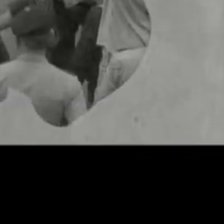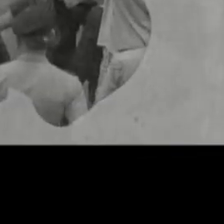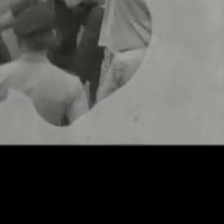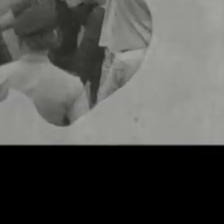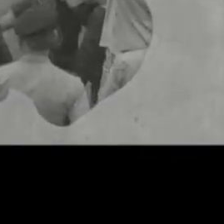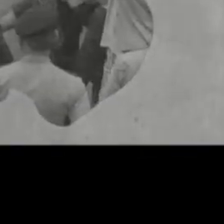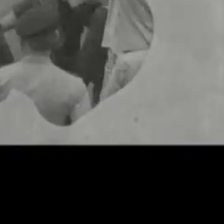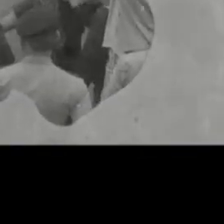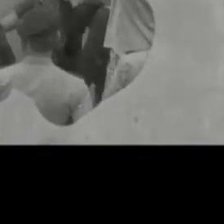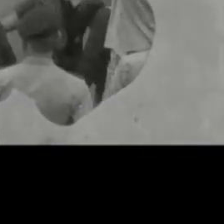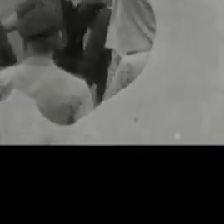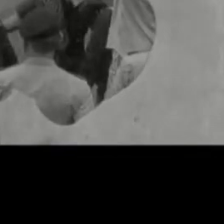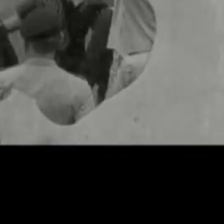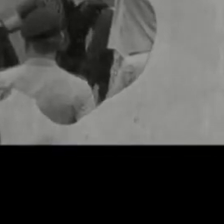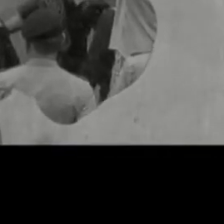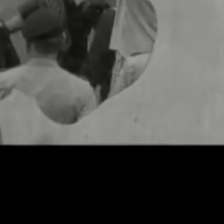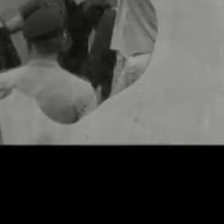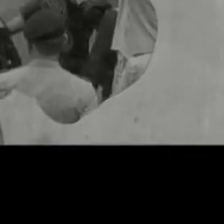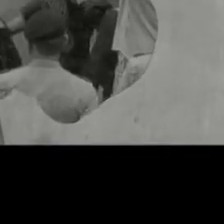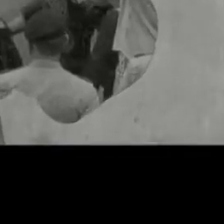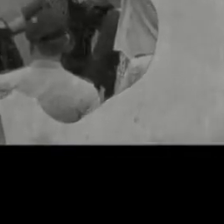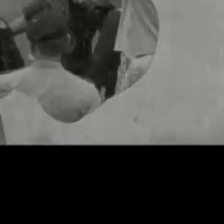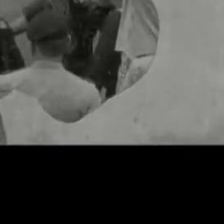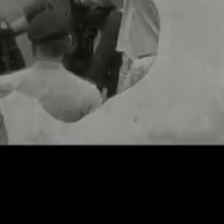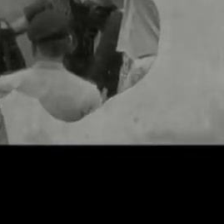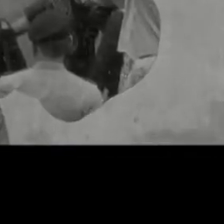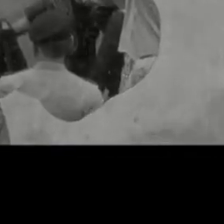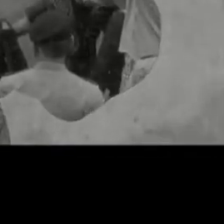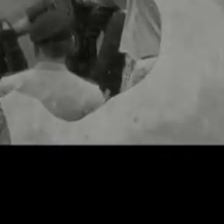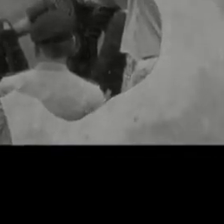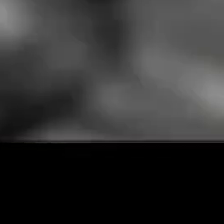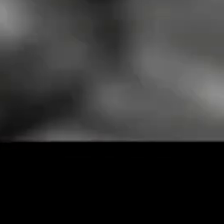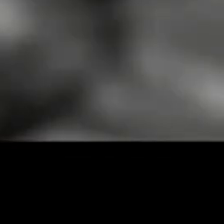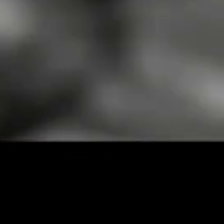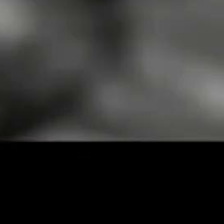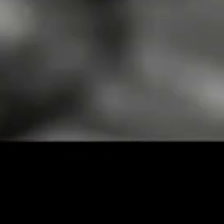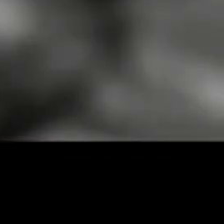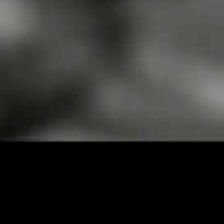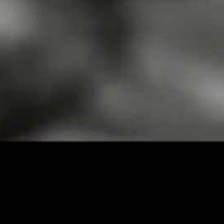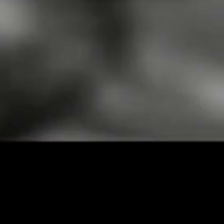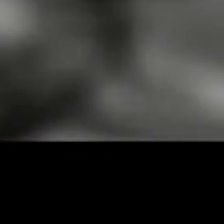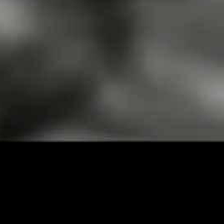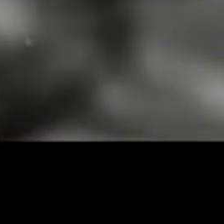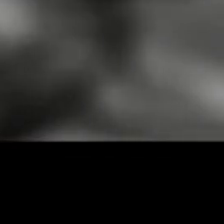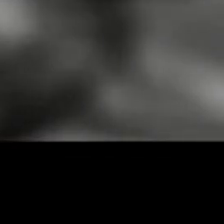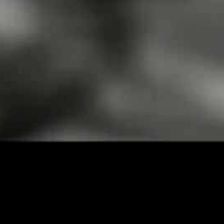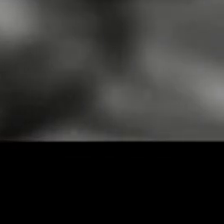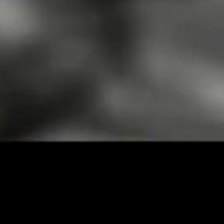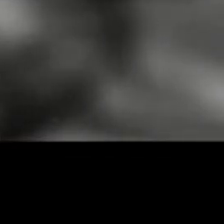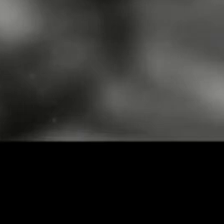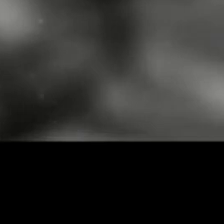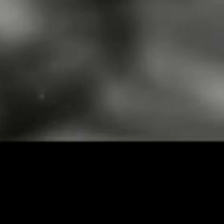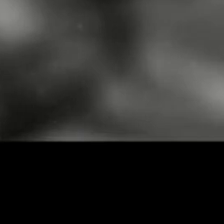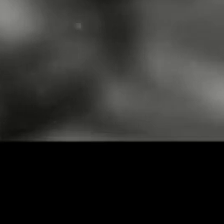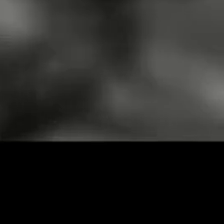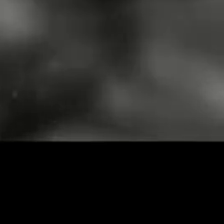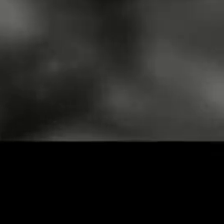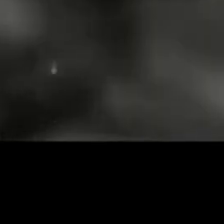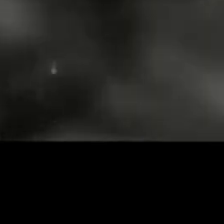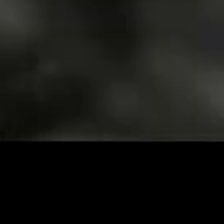Asal kalian tidak membawa ego, bergerombol di sana sini, berhahaha mengabaikan yang diatur.